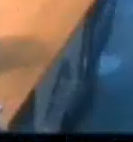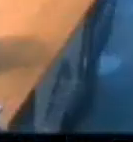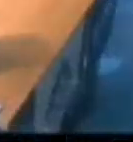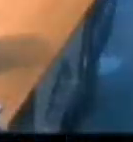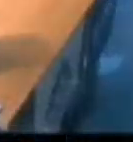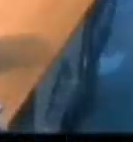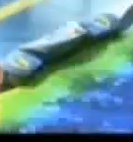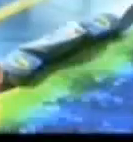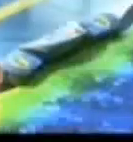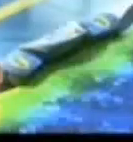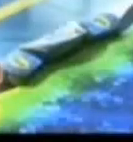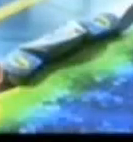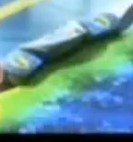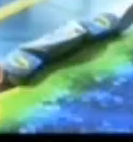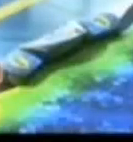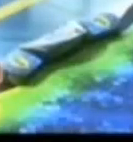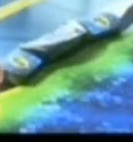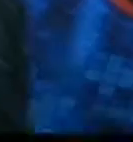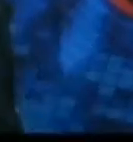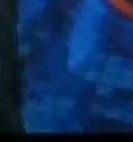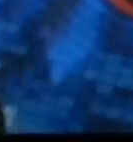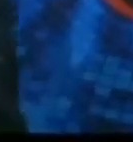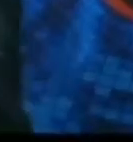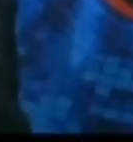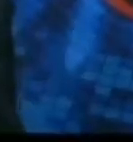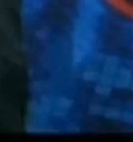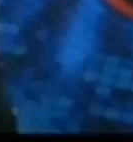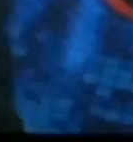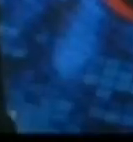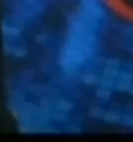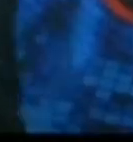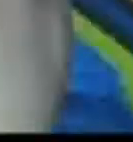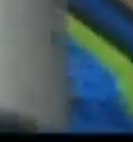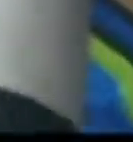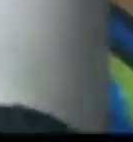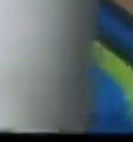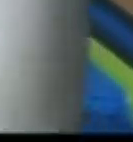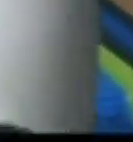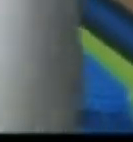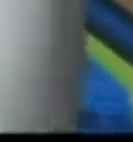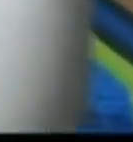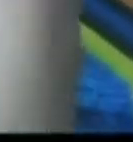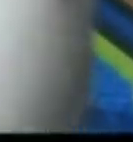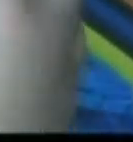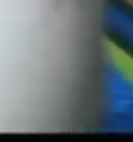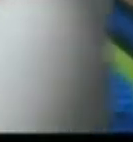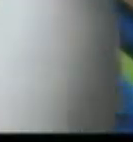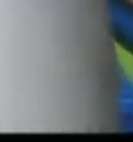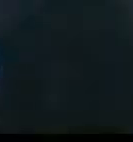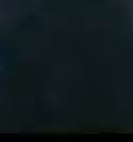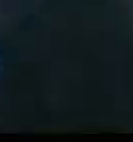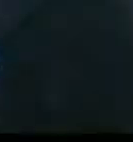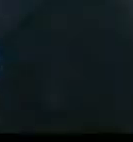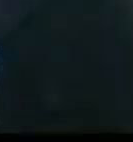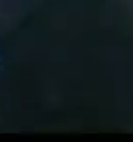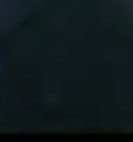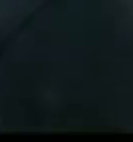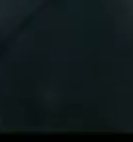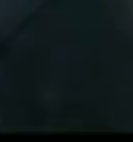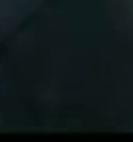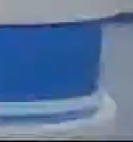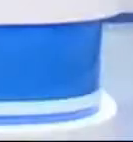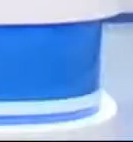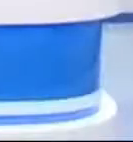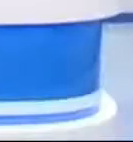В Семее выявлены лучшие спид-кубинги. Более 300 школьников попробовали свои силы в первом городском чемпионате по скоростной сборке кубика